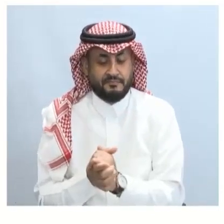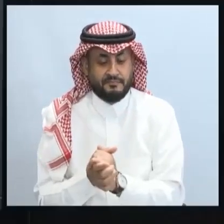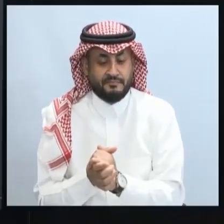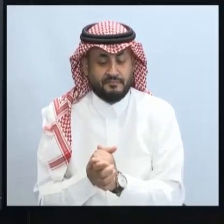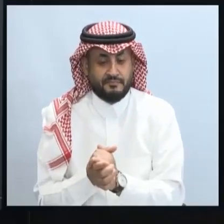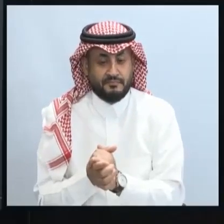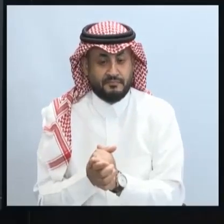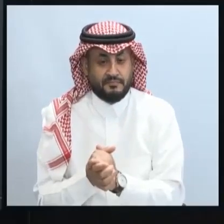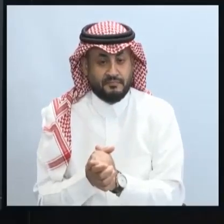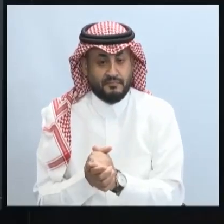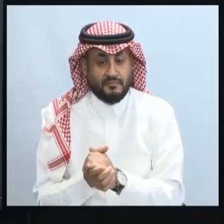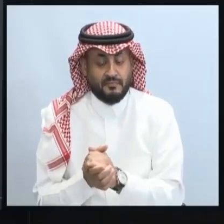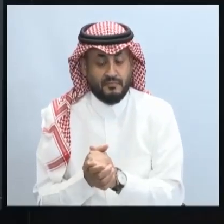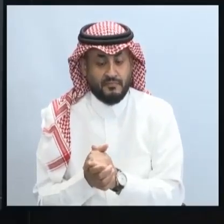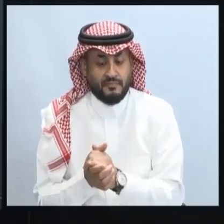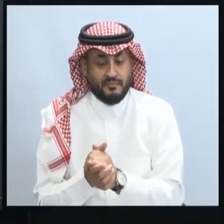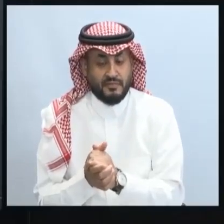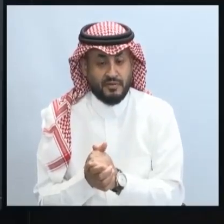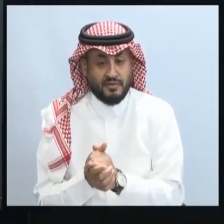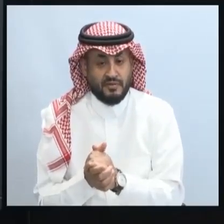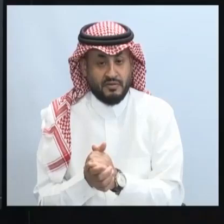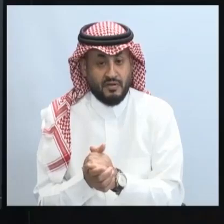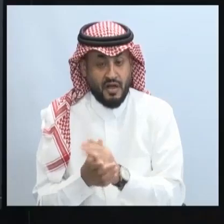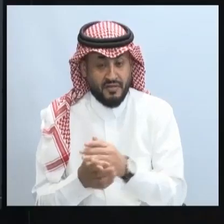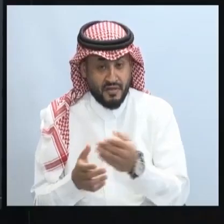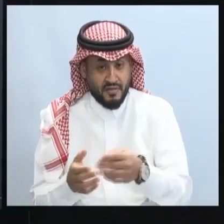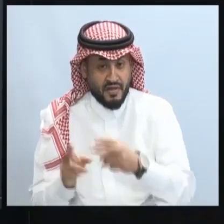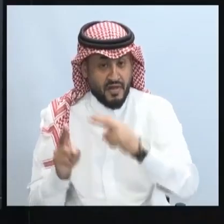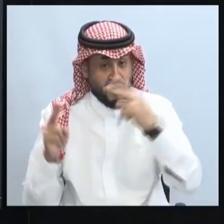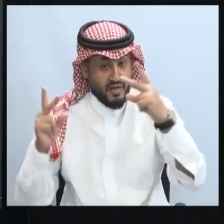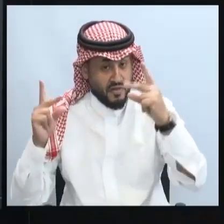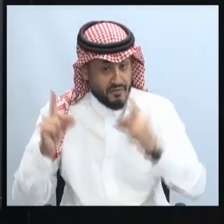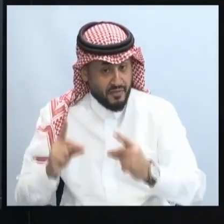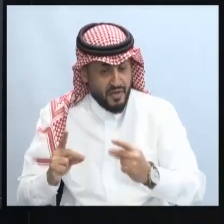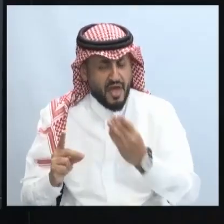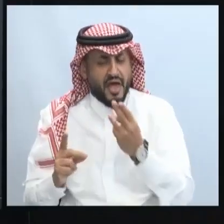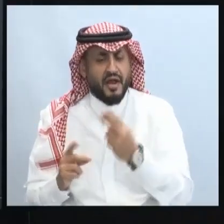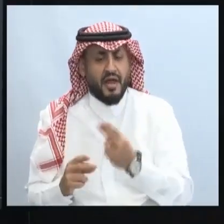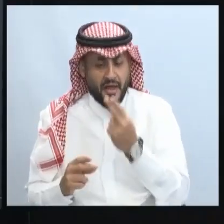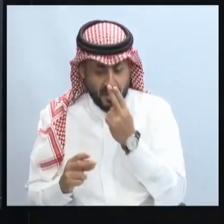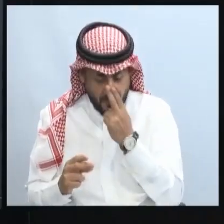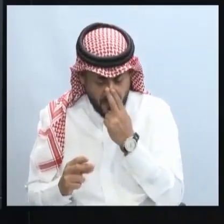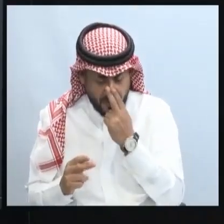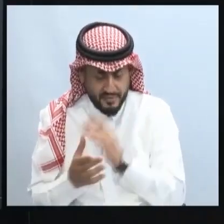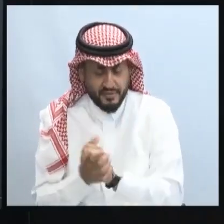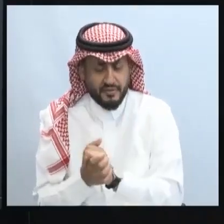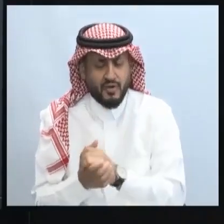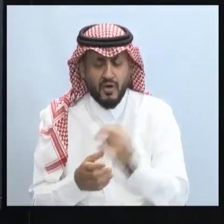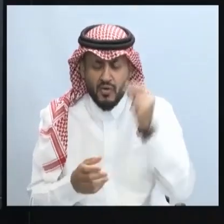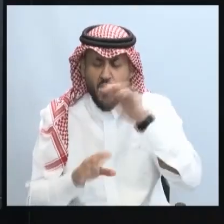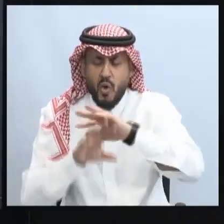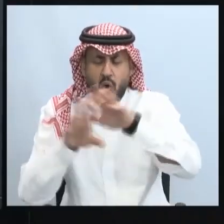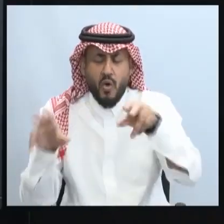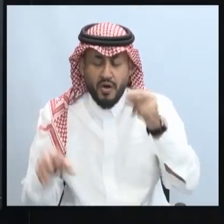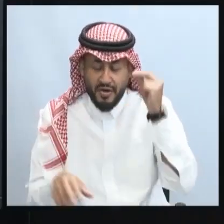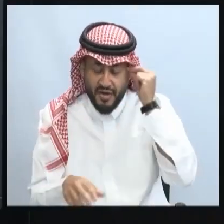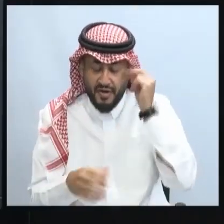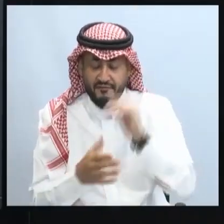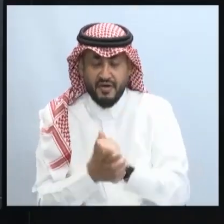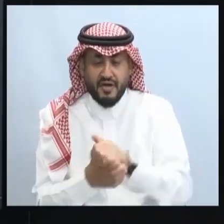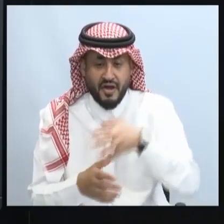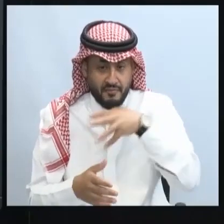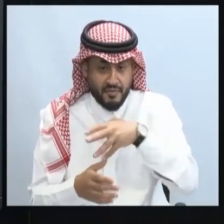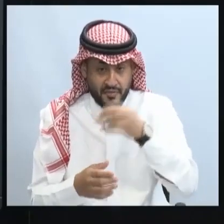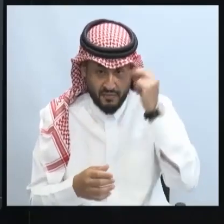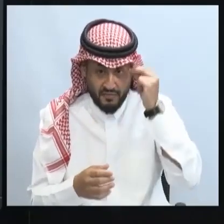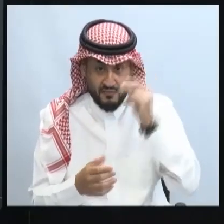هذه الطهاره هي لاجل عباده وكلنا يعلم ان النبي صلى الله عليه وسلم هو